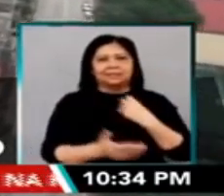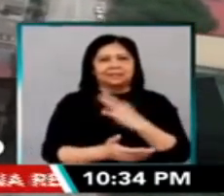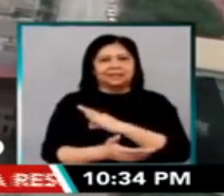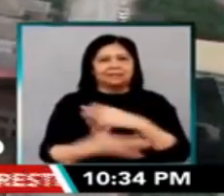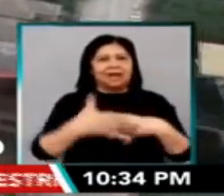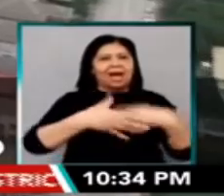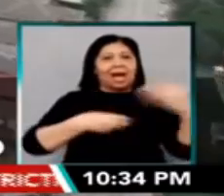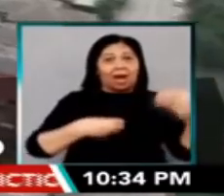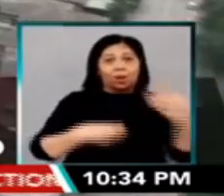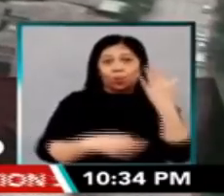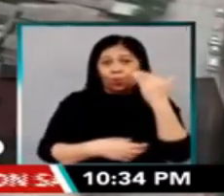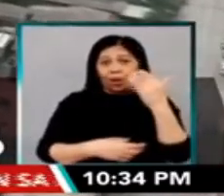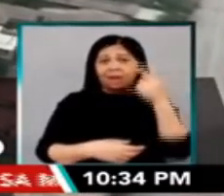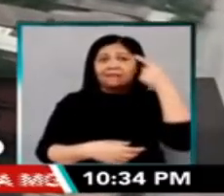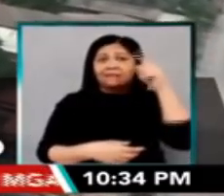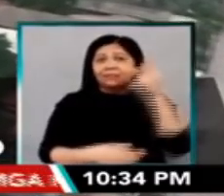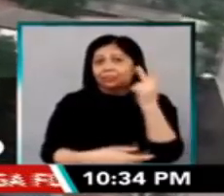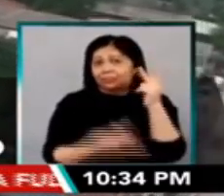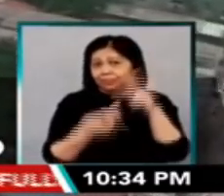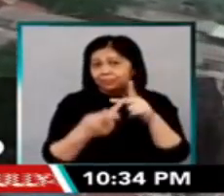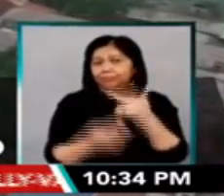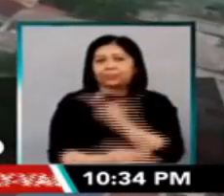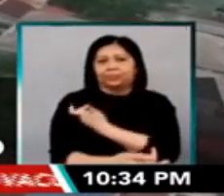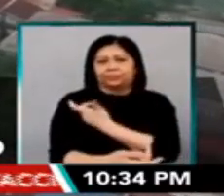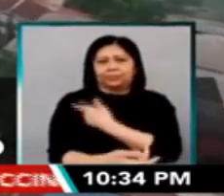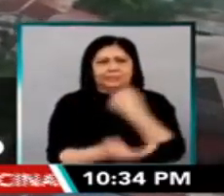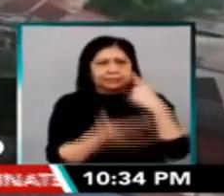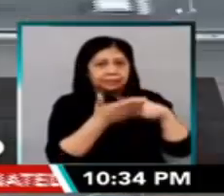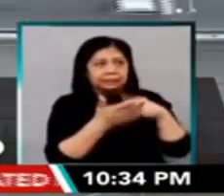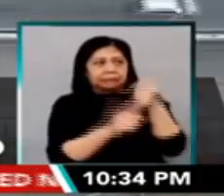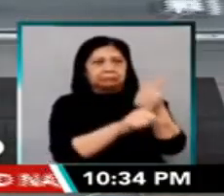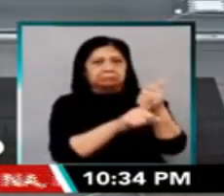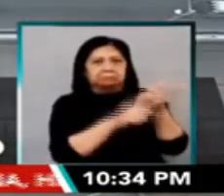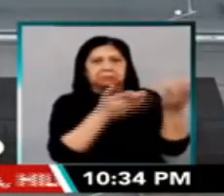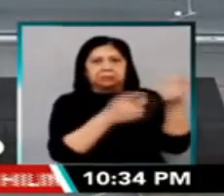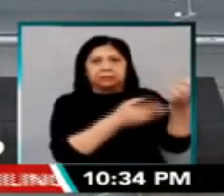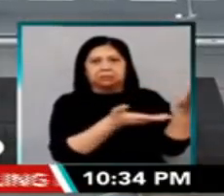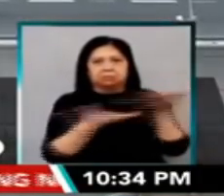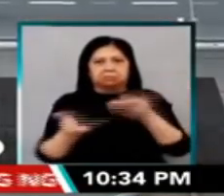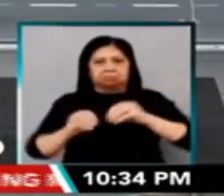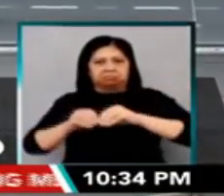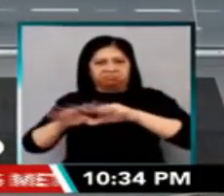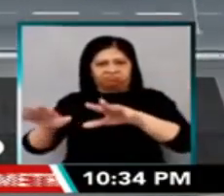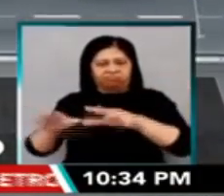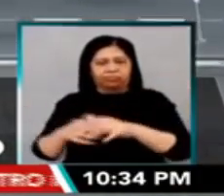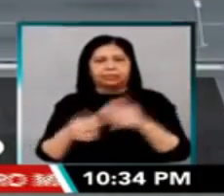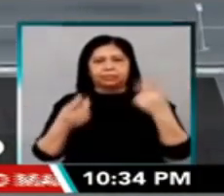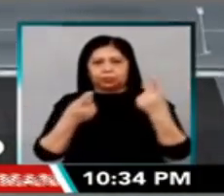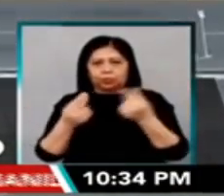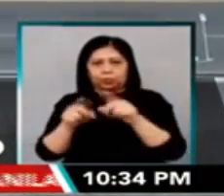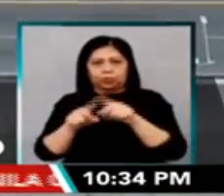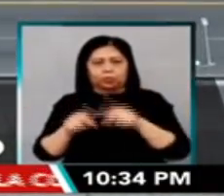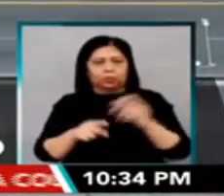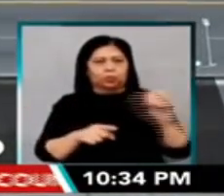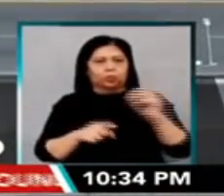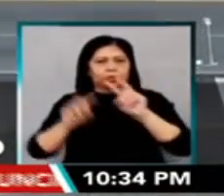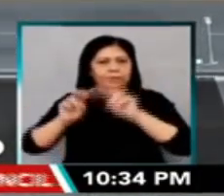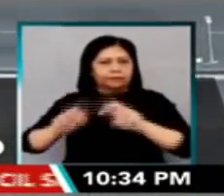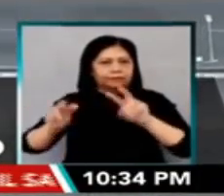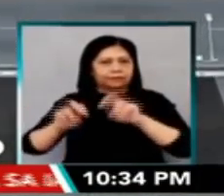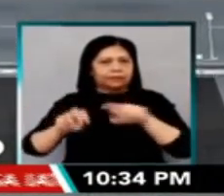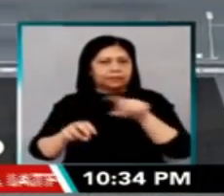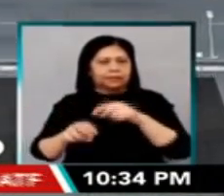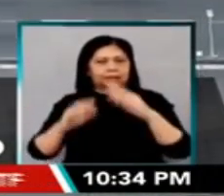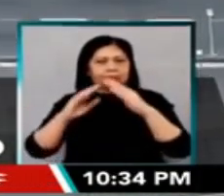para magpabakuna. Tinitingnan kung sila ang nagdulot ng outbreak. Nagsasagawa rin ng sariling investigasyon ang bahay